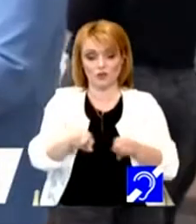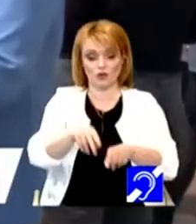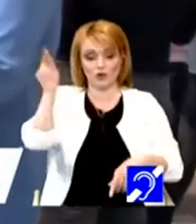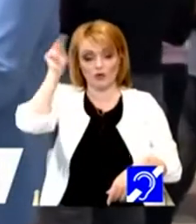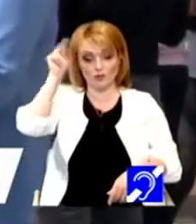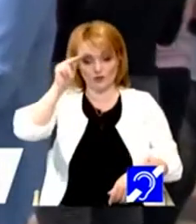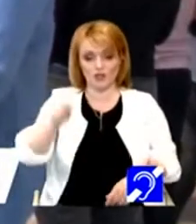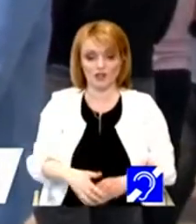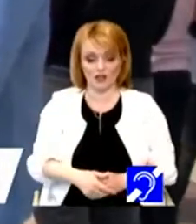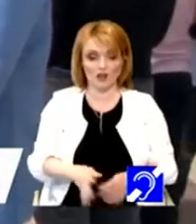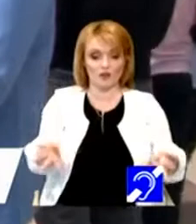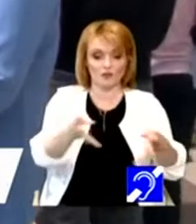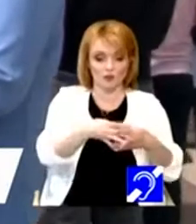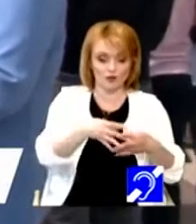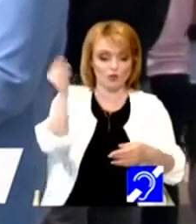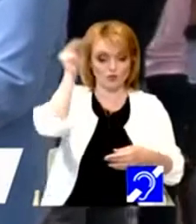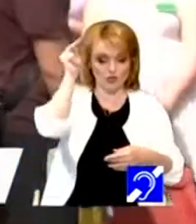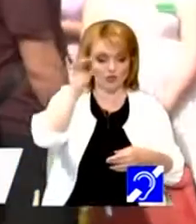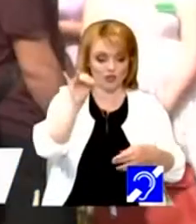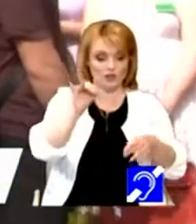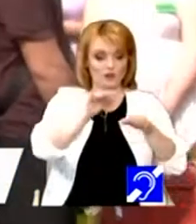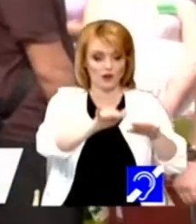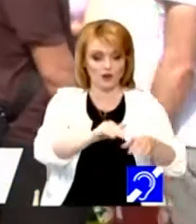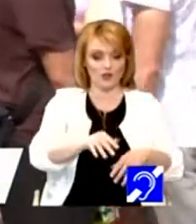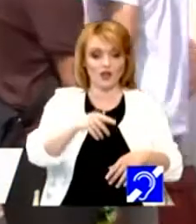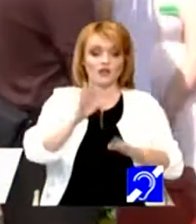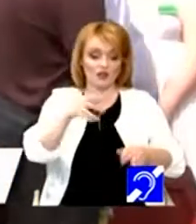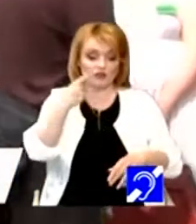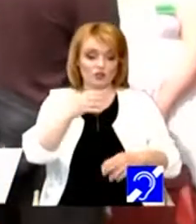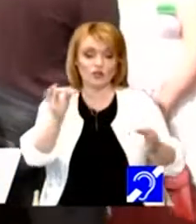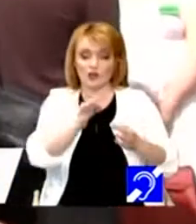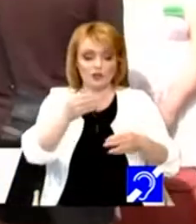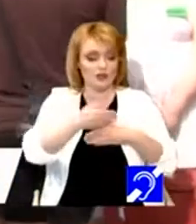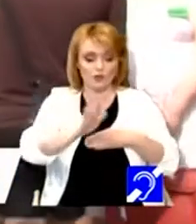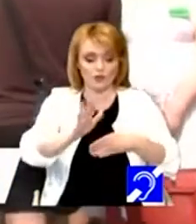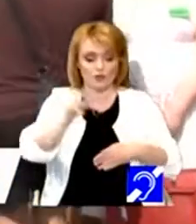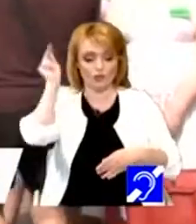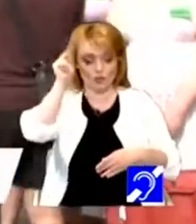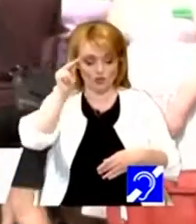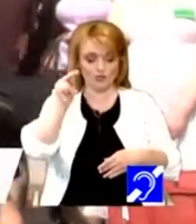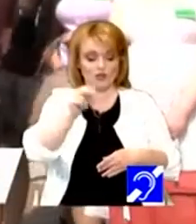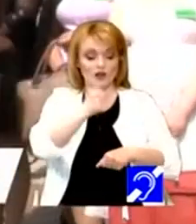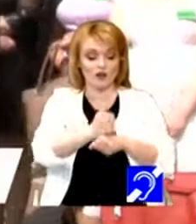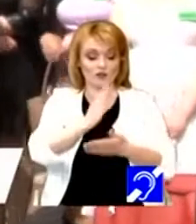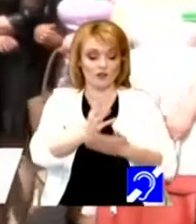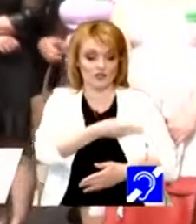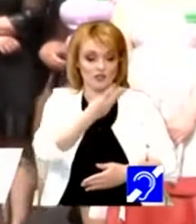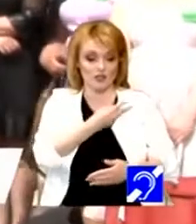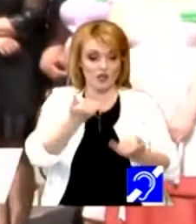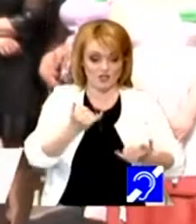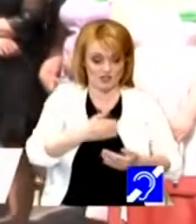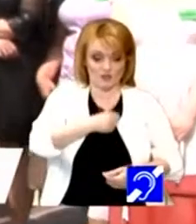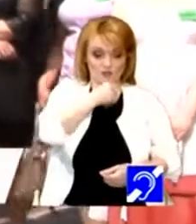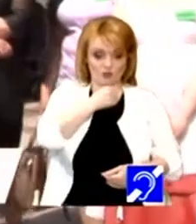vârstă, să-i urmeze exemplul. Se spune că niciodată nu-i târziu să înveți, doar să ai dorință. Eu nu m-am gândit niciodată ca să ajung la o vârstă